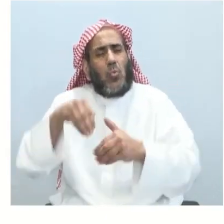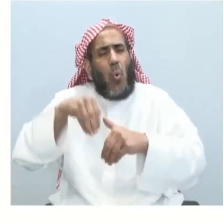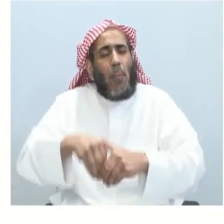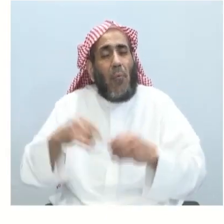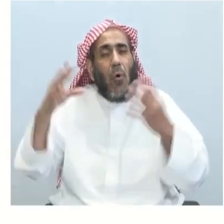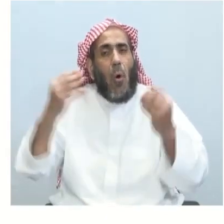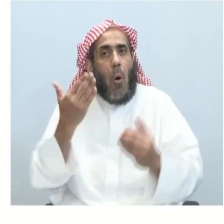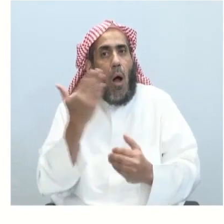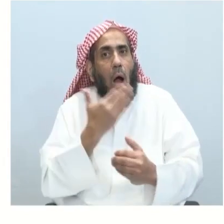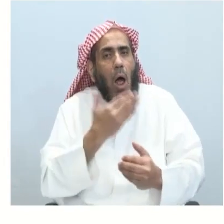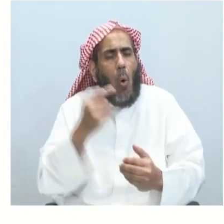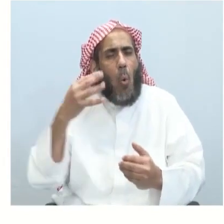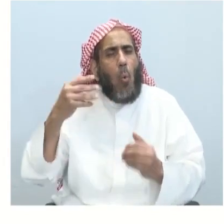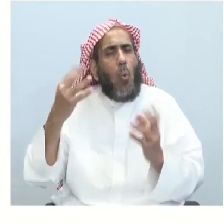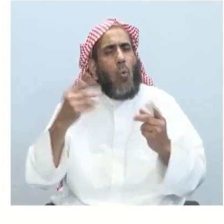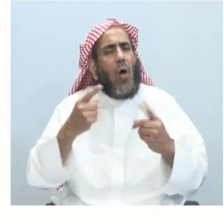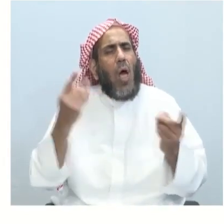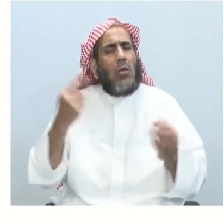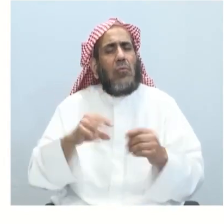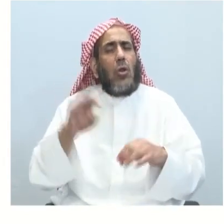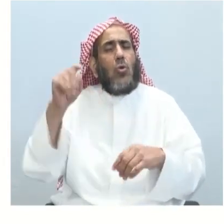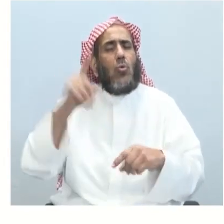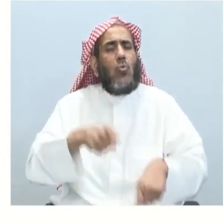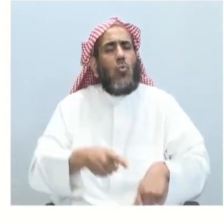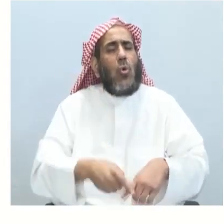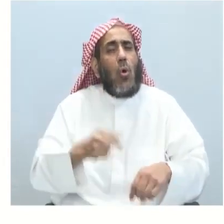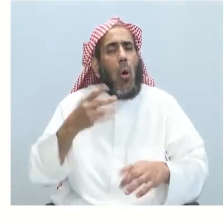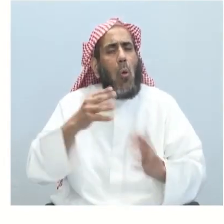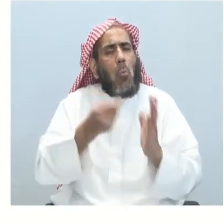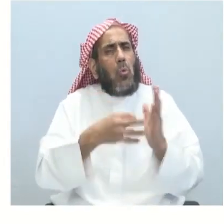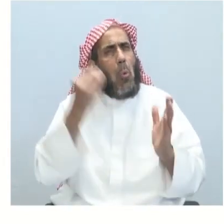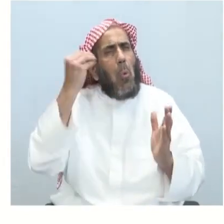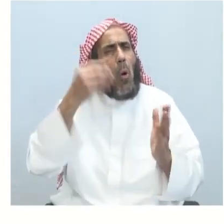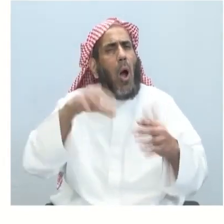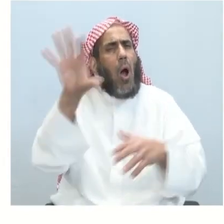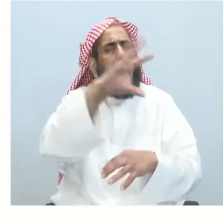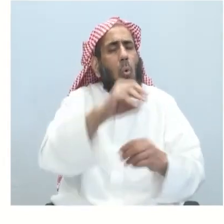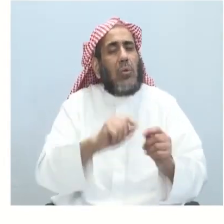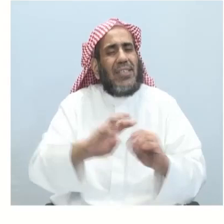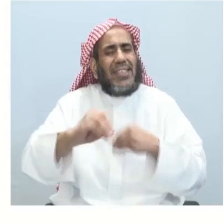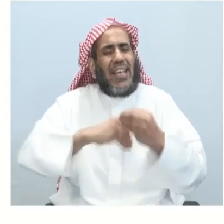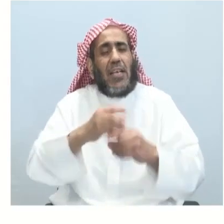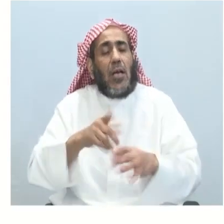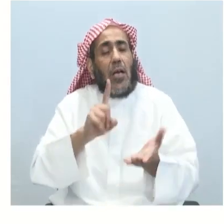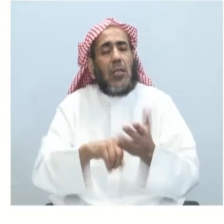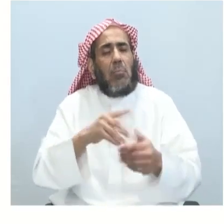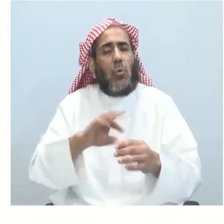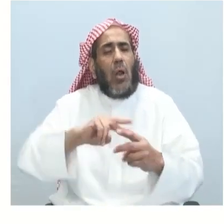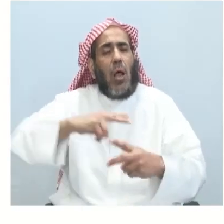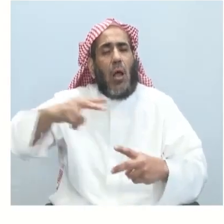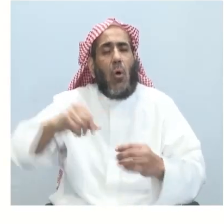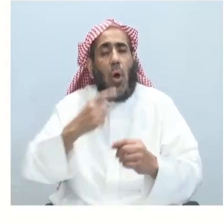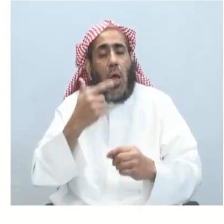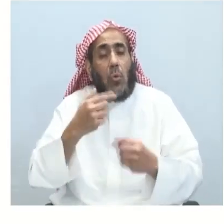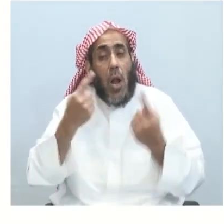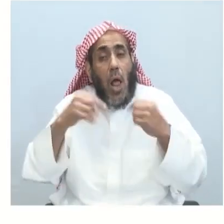وقرا هو طبعا في فلاسفه للفلاسفه اليونانيين ايضا وتاثر بكتبهم كثيرا ويريد تقرير حقيقه الموت وانها حتميه ورؤيه مختلفه رؤيته طبعا هو